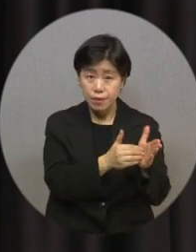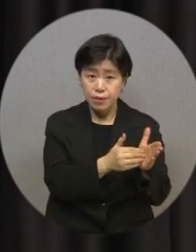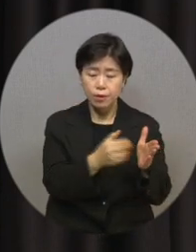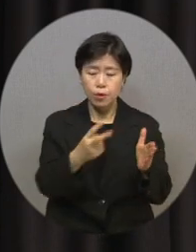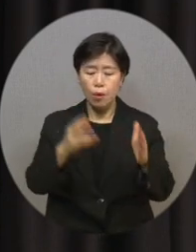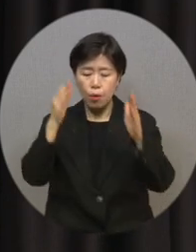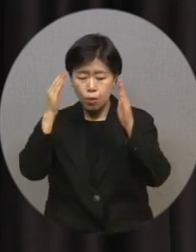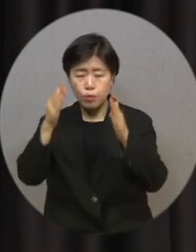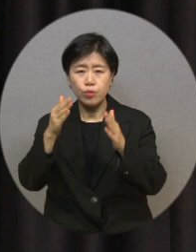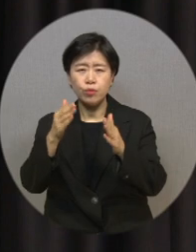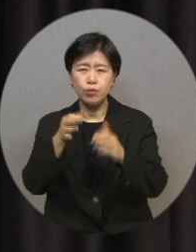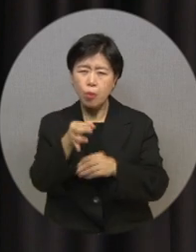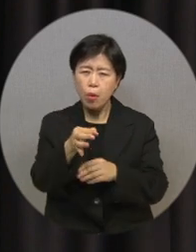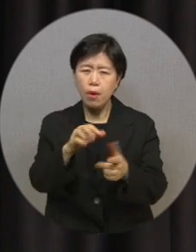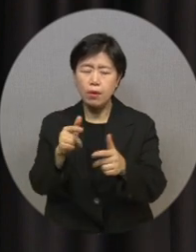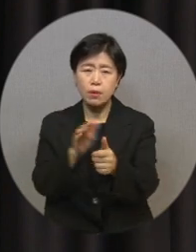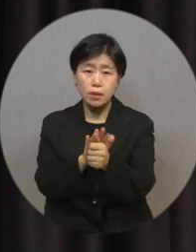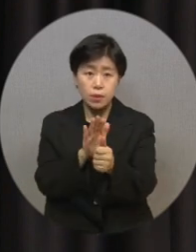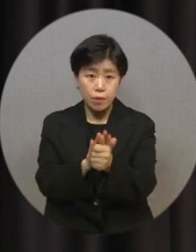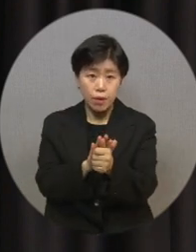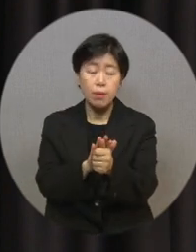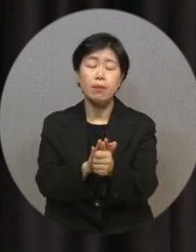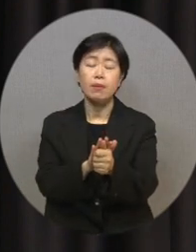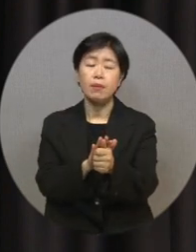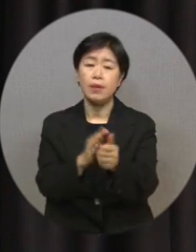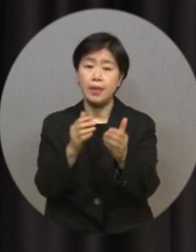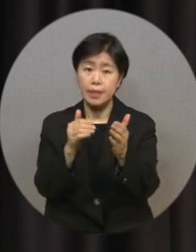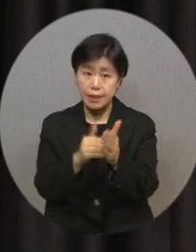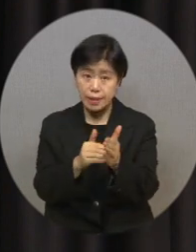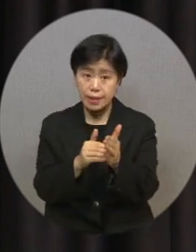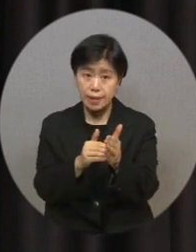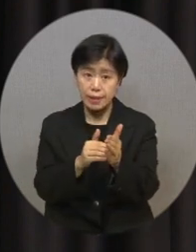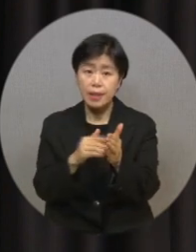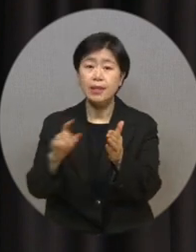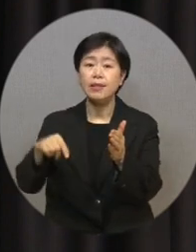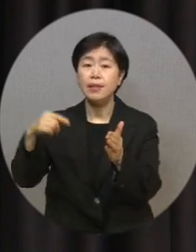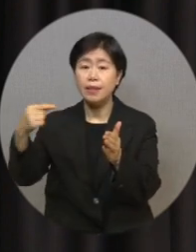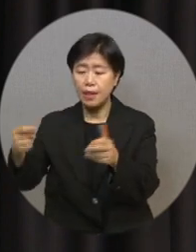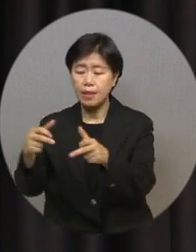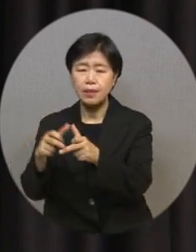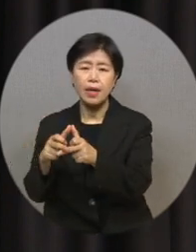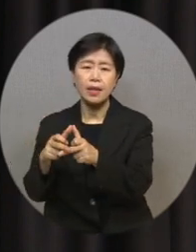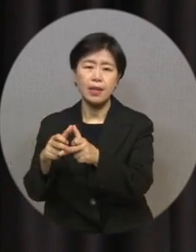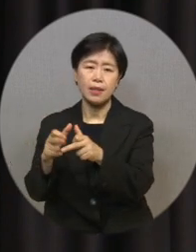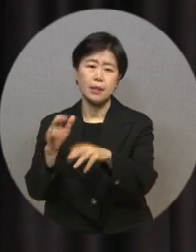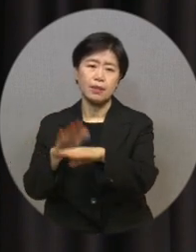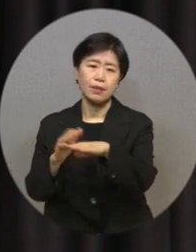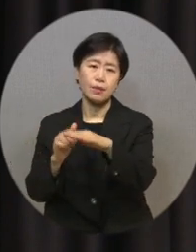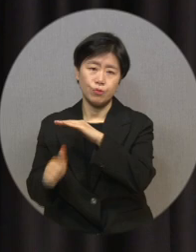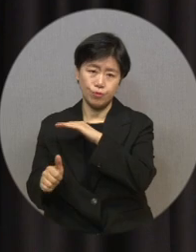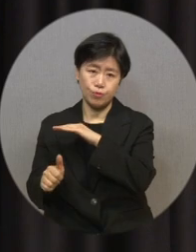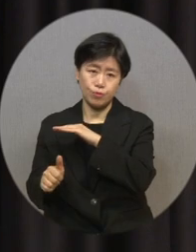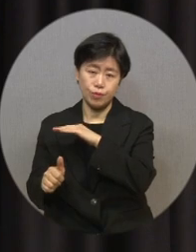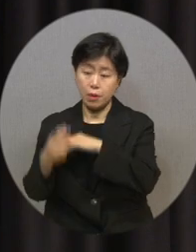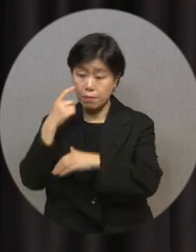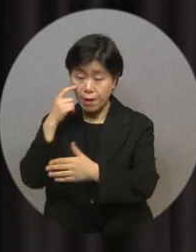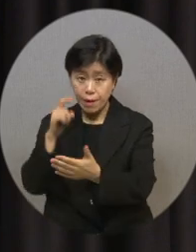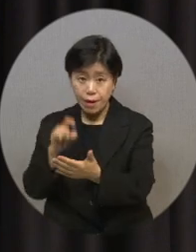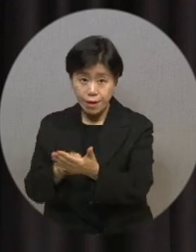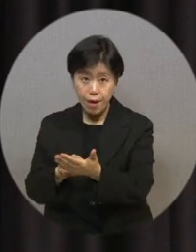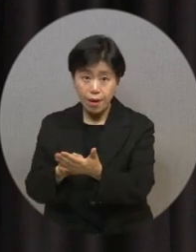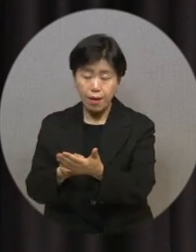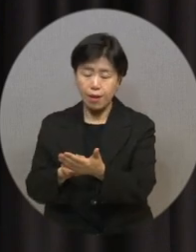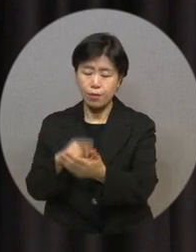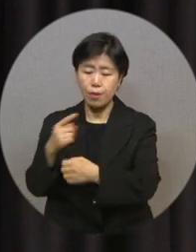했고 그리고 한쪽으로는 장애인 선수들을 육성하고 발굴하고 그리고 연금을 지급하는 그런 사업들을 쭉